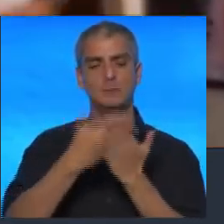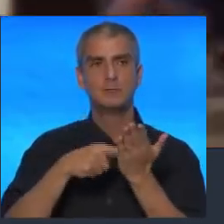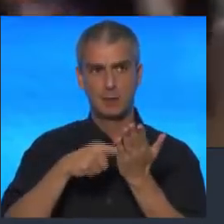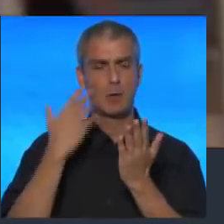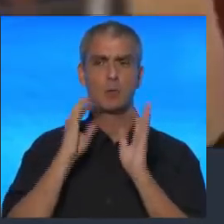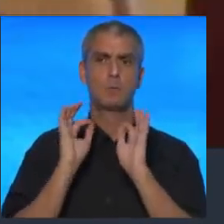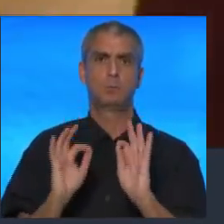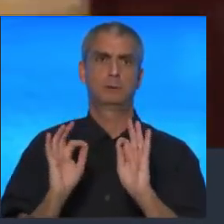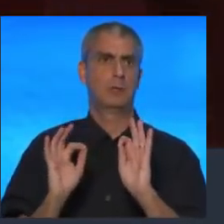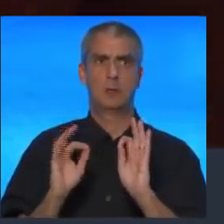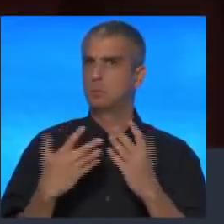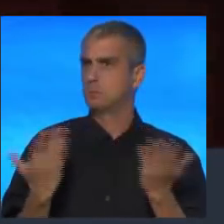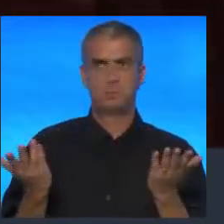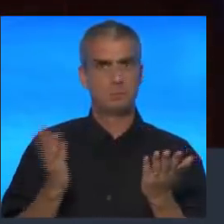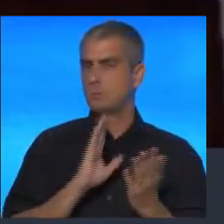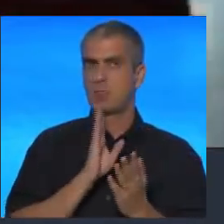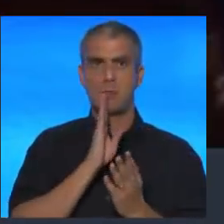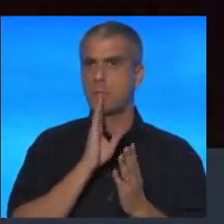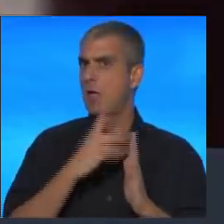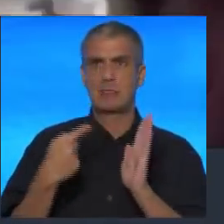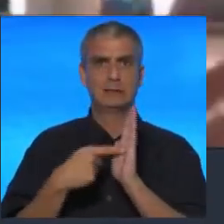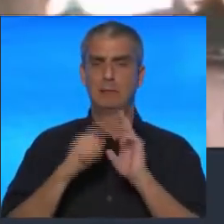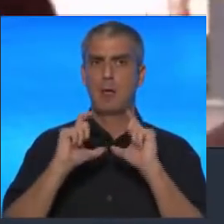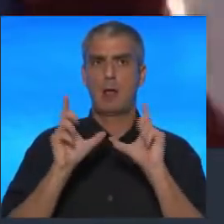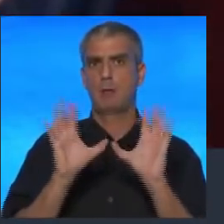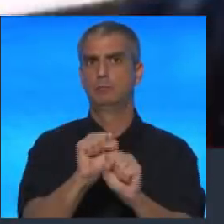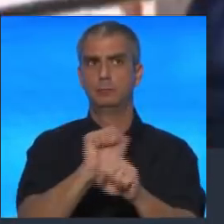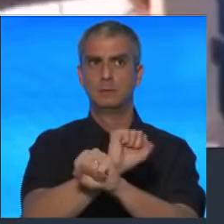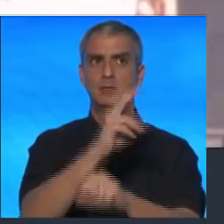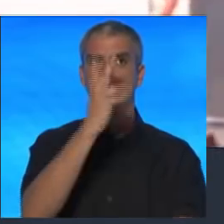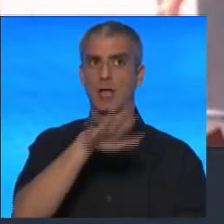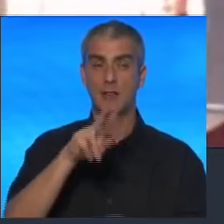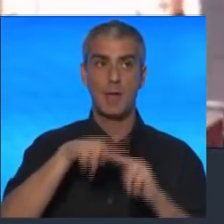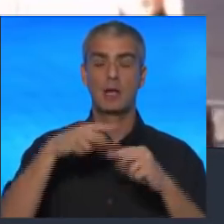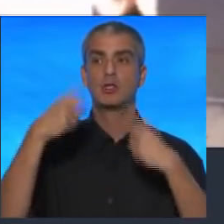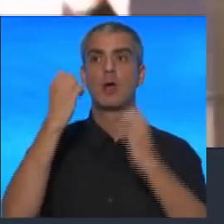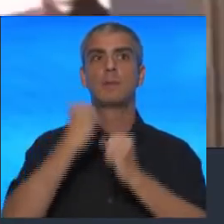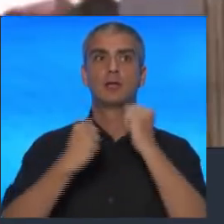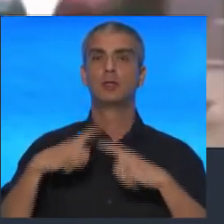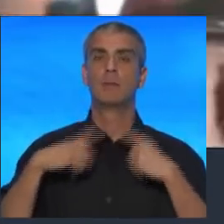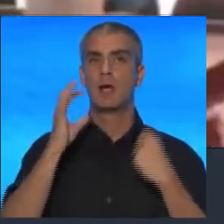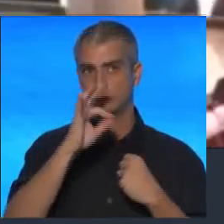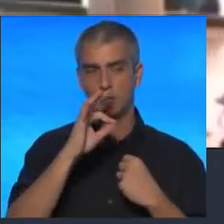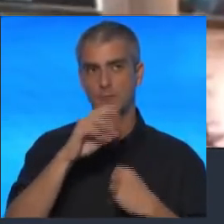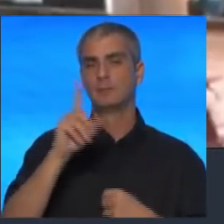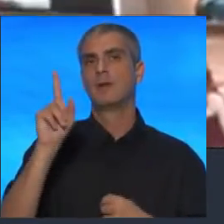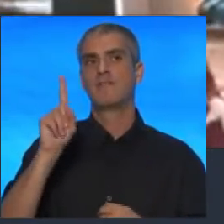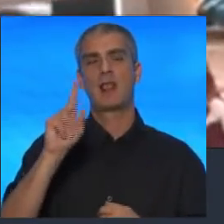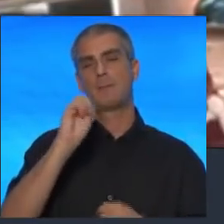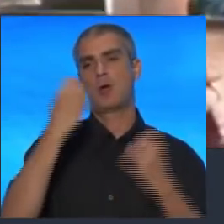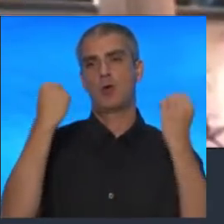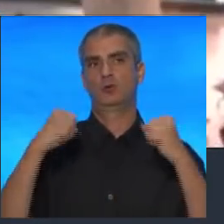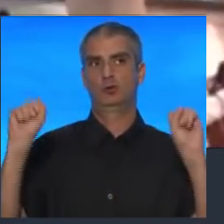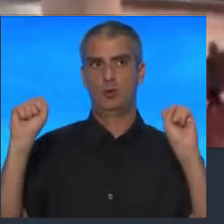תקינים, ואין ולא הייתה למעשה שום סיבה לעצור את הילדים. לאחר היממה הקשה בחייהם, ולריה ומרקו שוחררו,